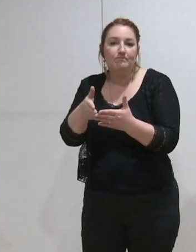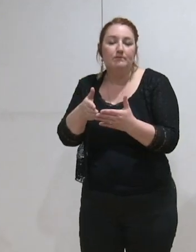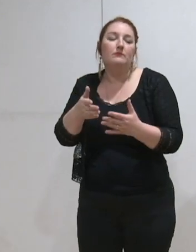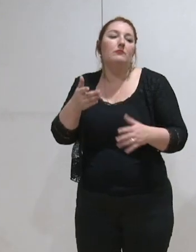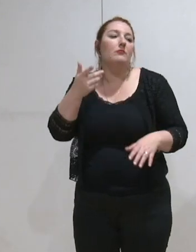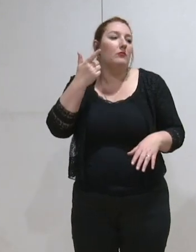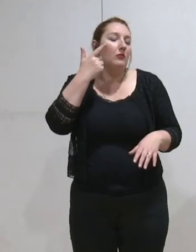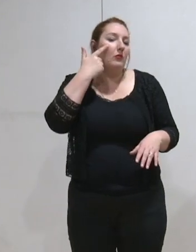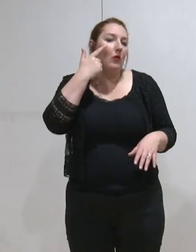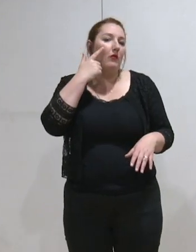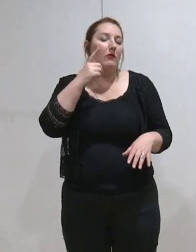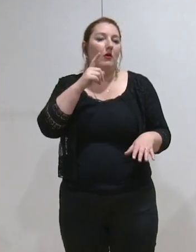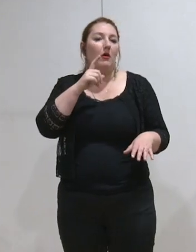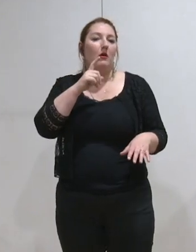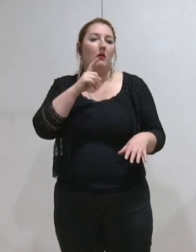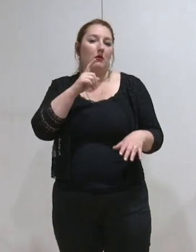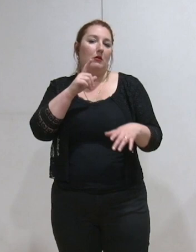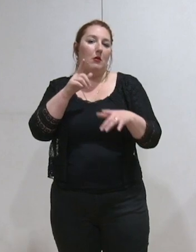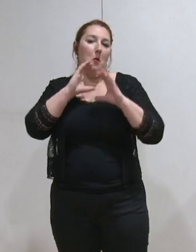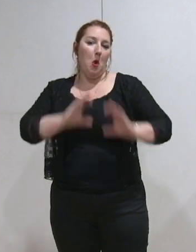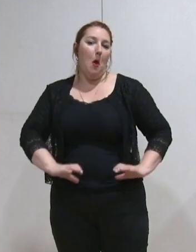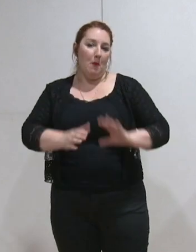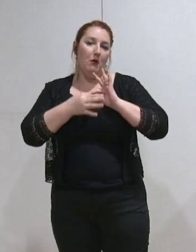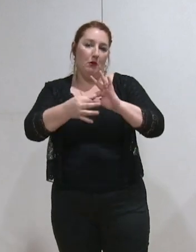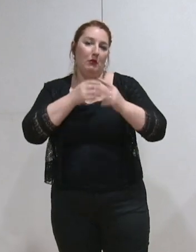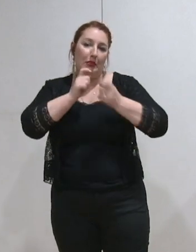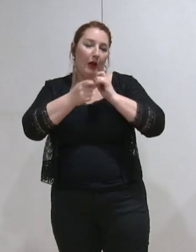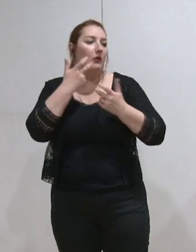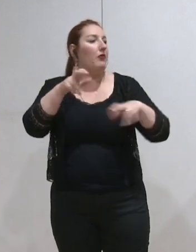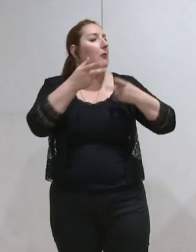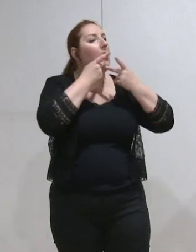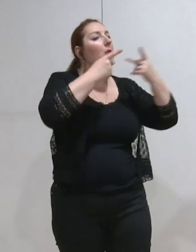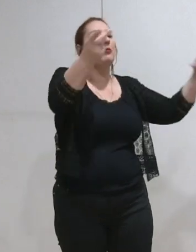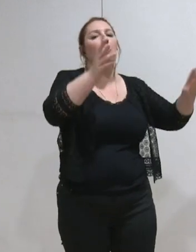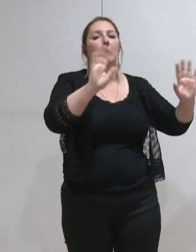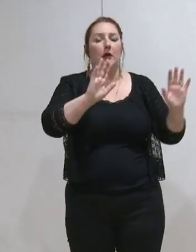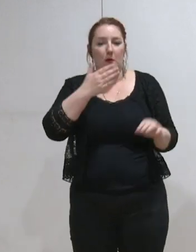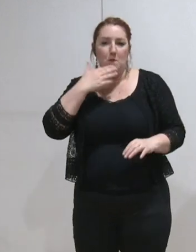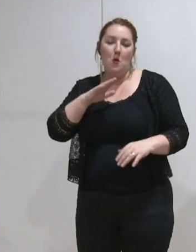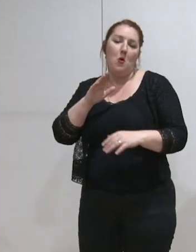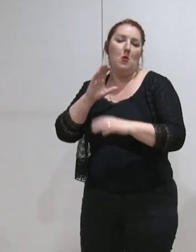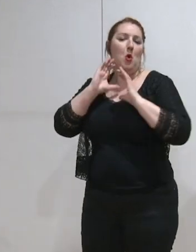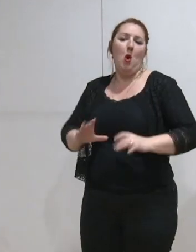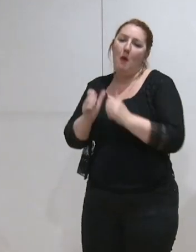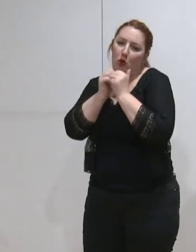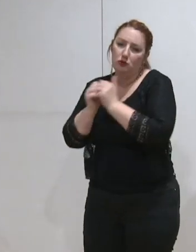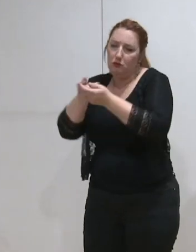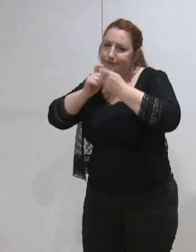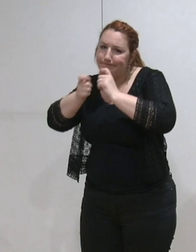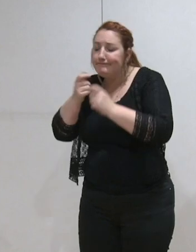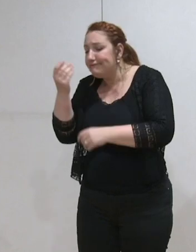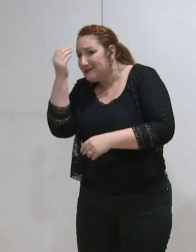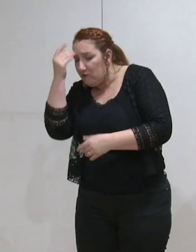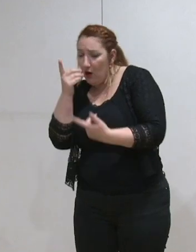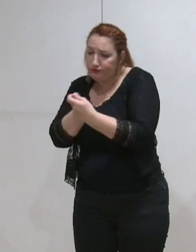nous en discuterons directement avec le club plutôt que de l'exposer publiquement toujours est-il que il y a uneuité des